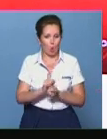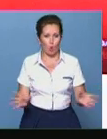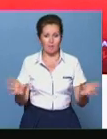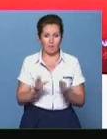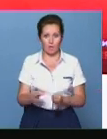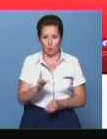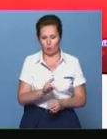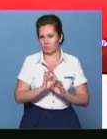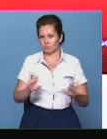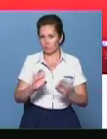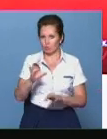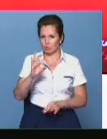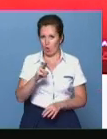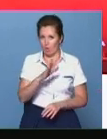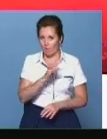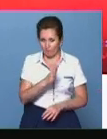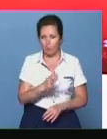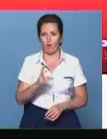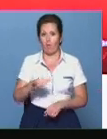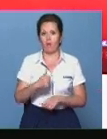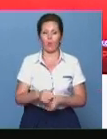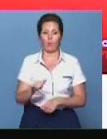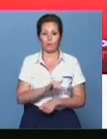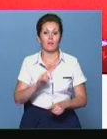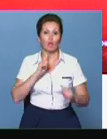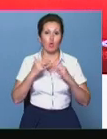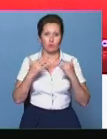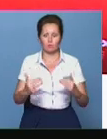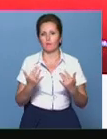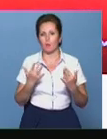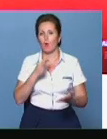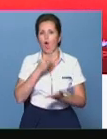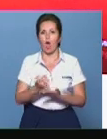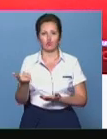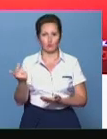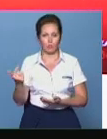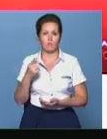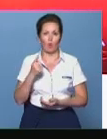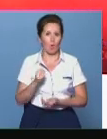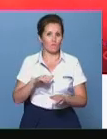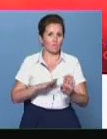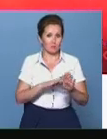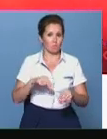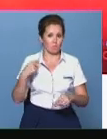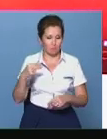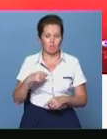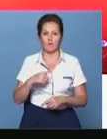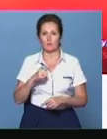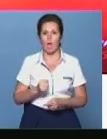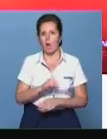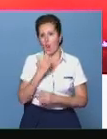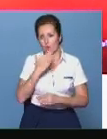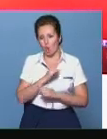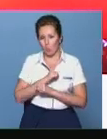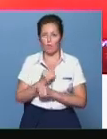Александр Соловьев. Глава Удмуртии на аппаратном совещании потребовал отчета от вице-премьеров за летний отдых и уборочную и сообщил, о чем